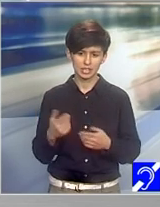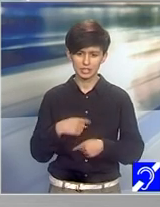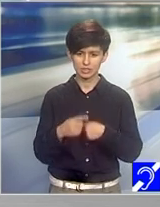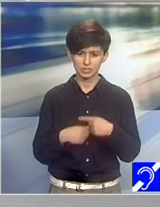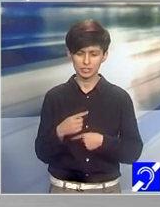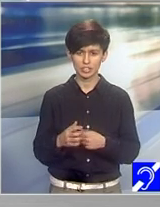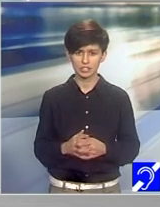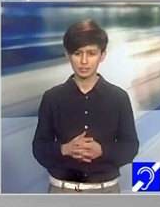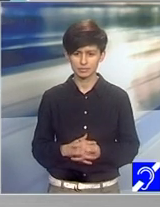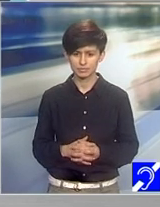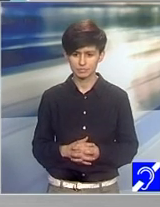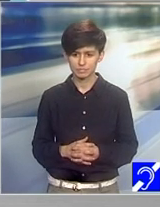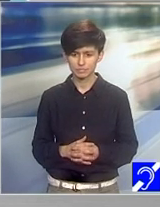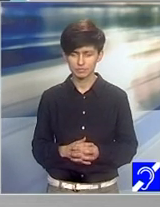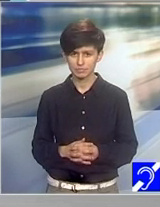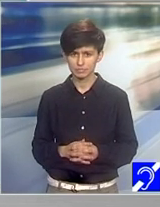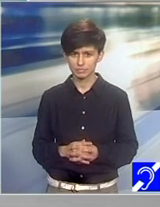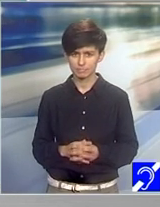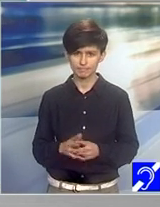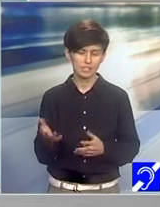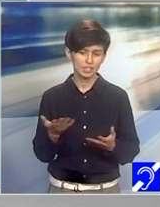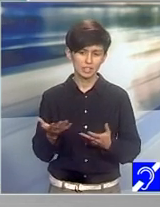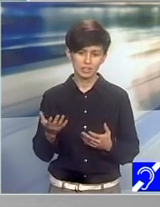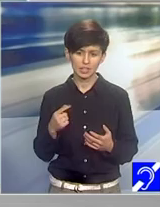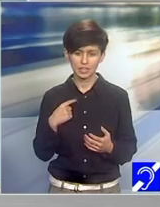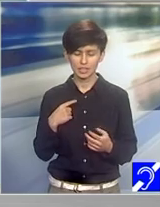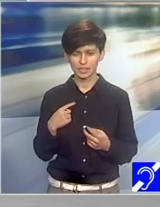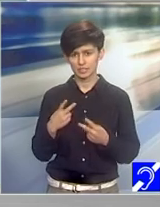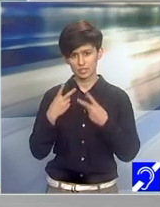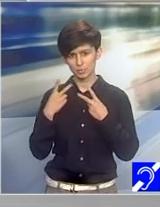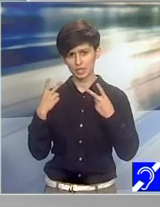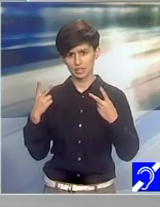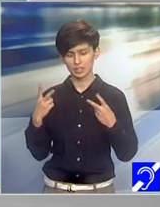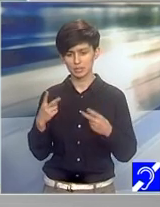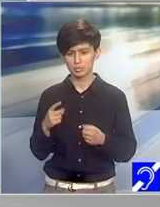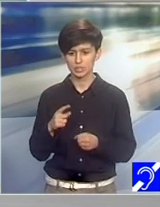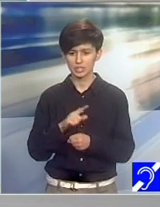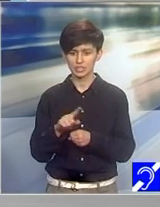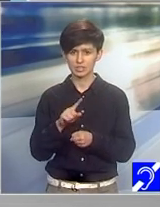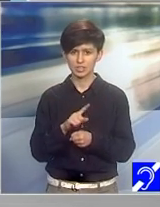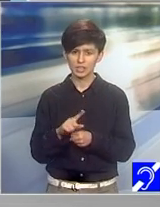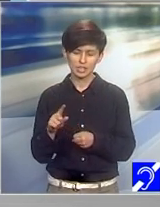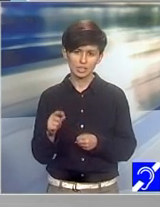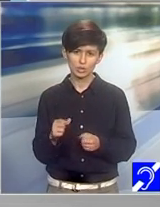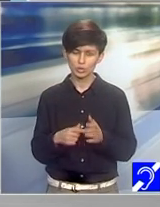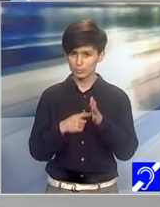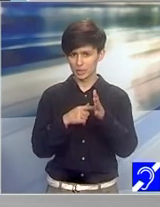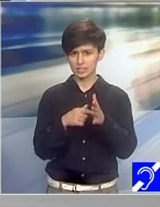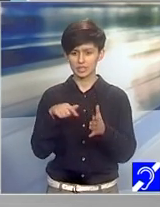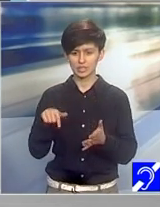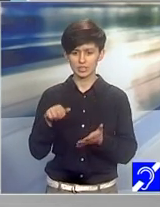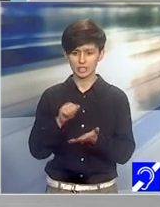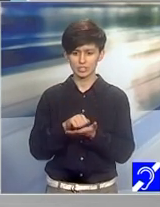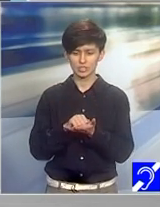petrecut. Care este cea mai importantă chestiune redată în această